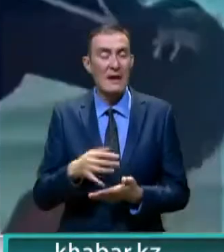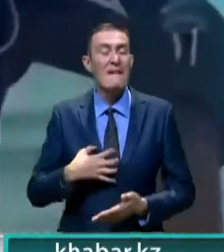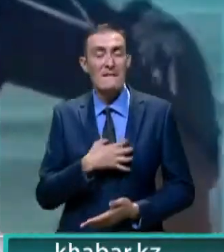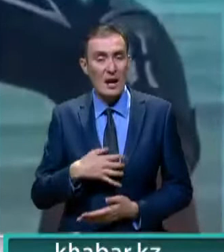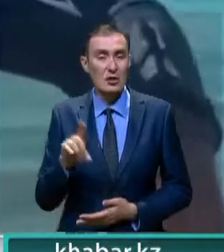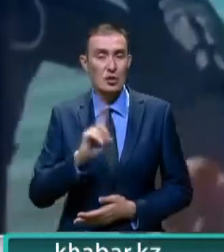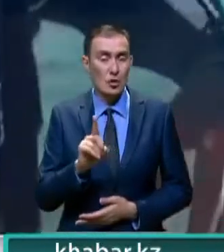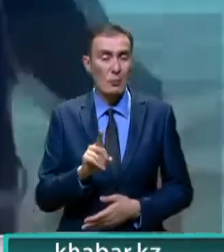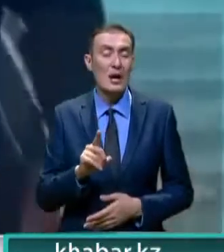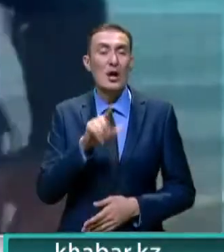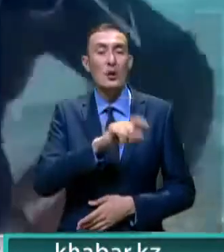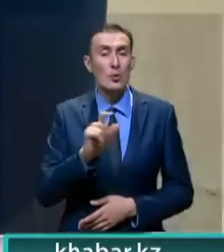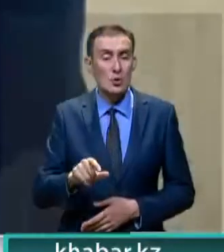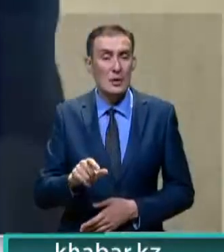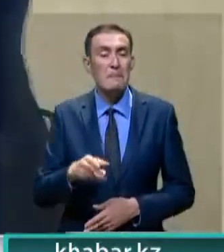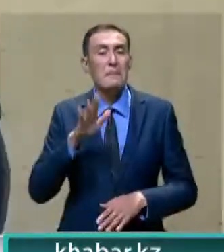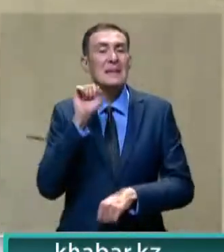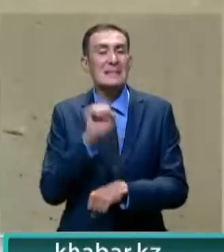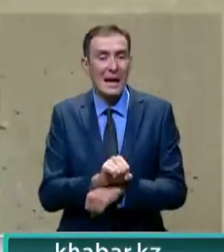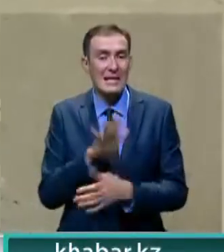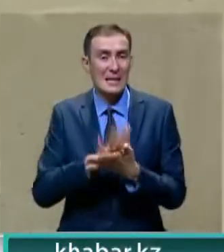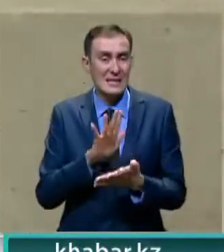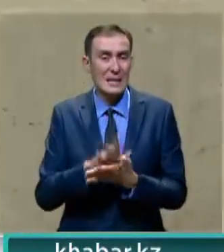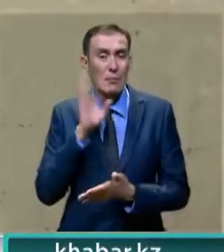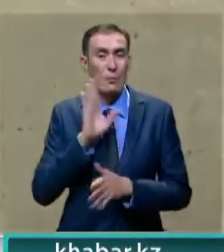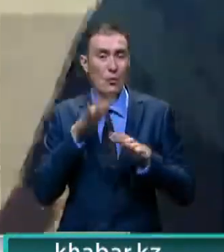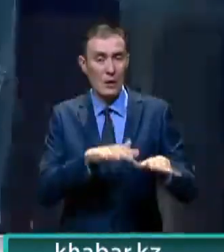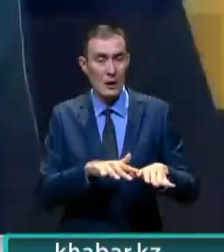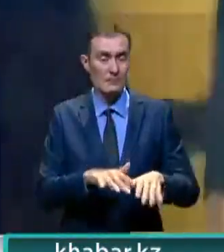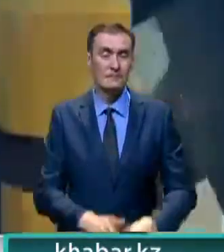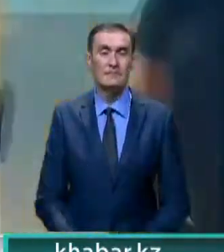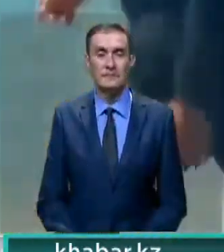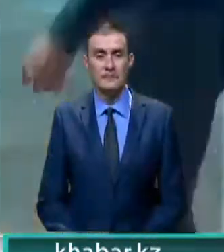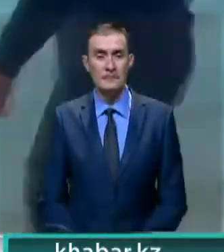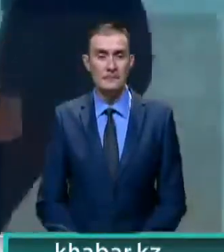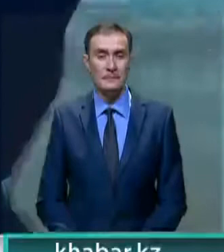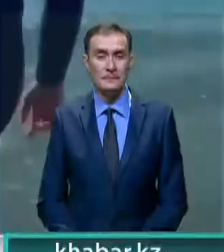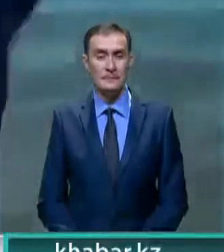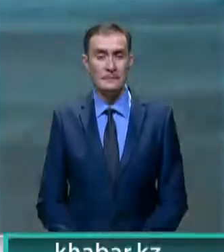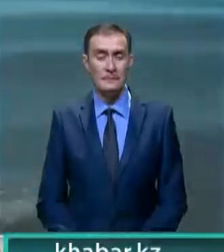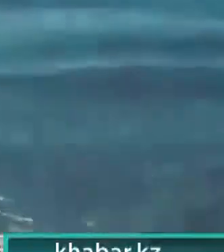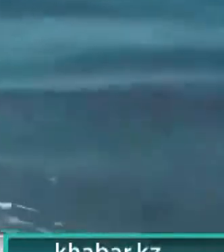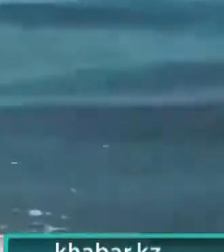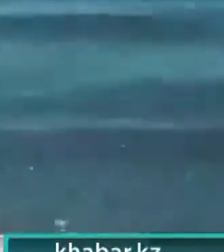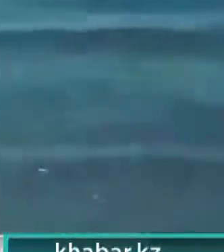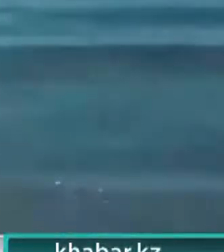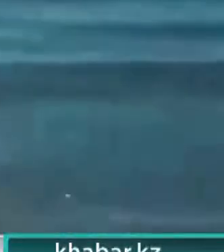говорит он, чтобы люди перестали загрязнять Каспийское море. Динара Нургалиева, Ринат Дусалиев, Мангистаусская область. Итоги дня.